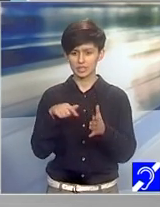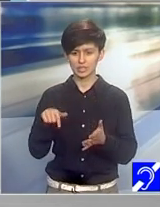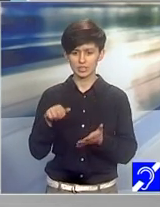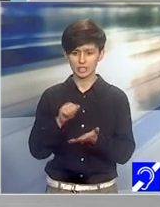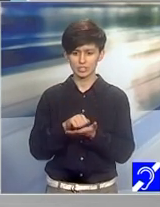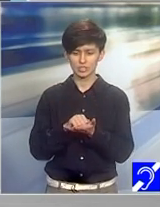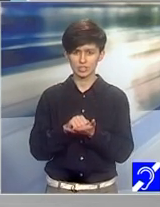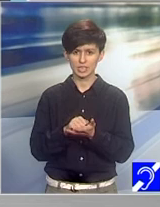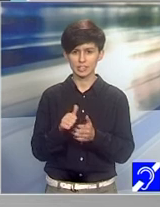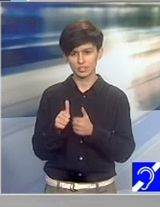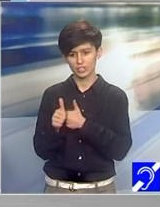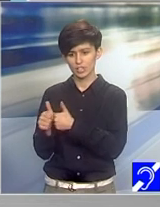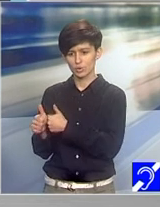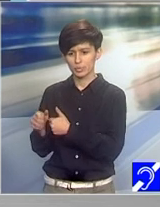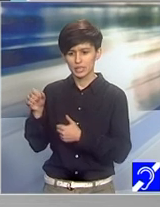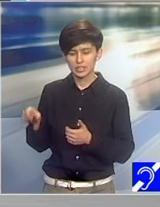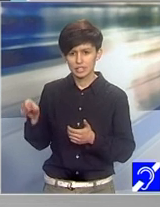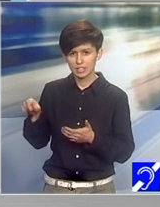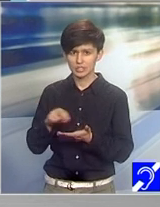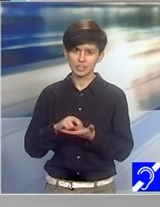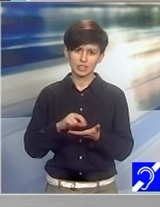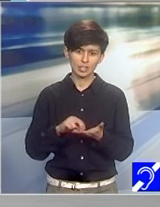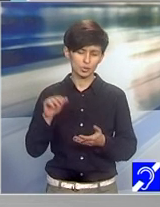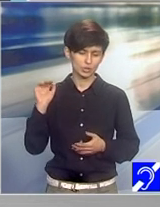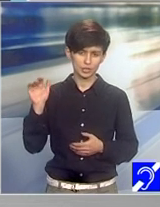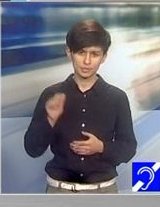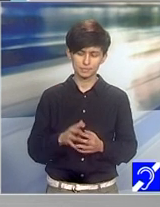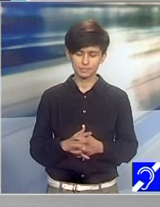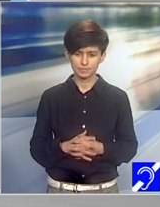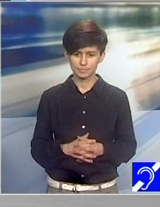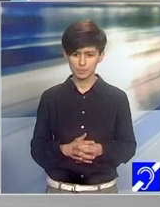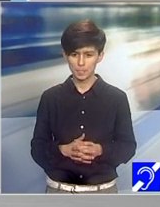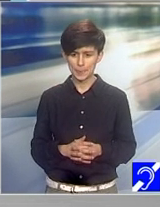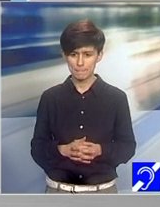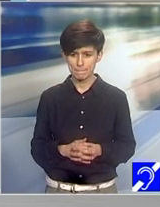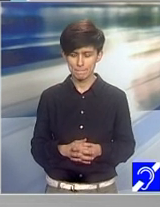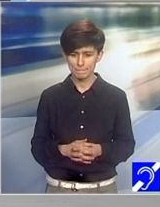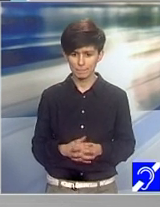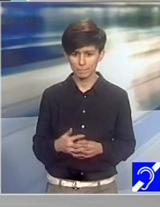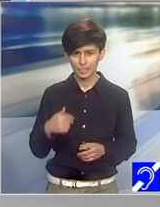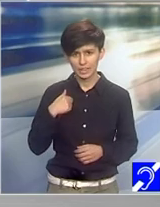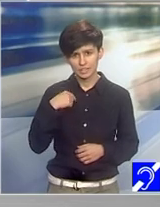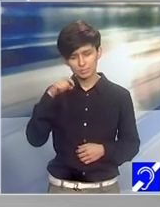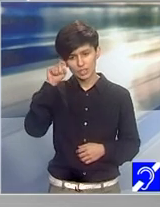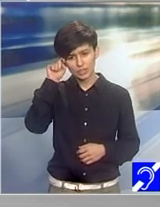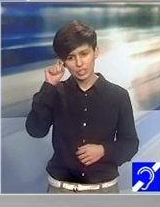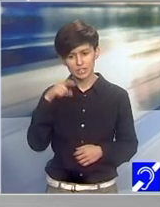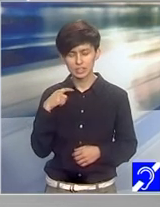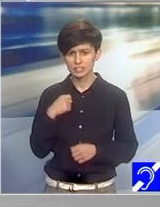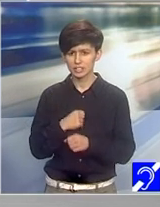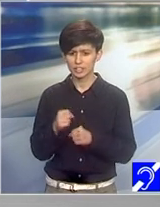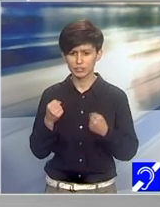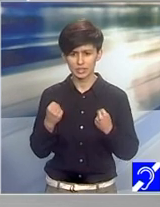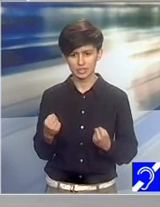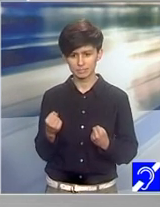carte și urmărită de către autori? Îmi spuneți dumneavoastră, domnule profesor? sau în cred că este foarte greu de spus. E